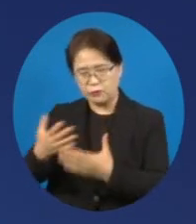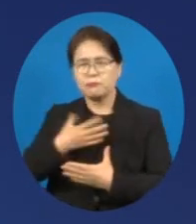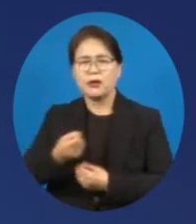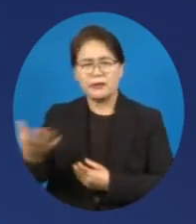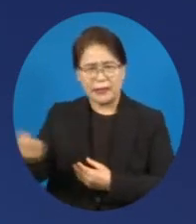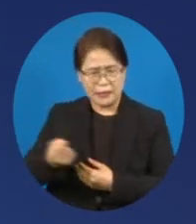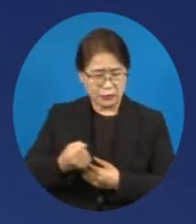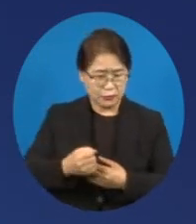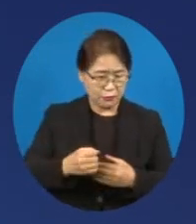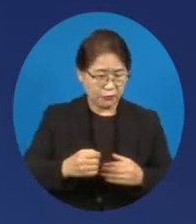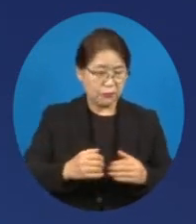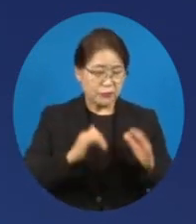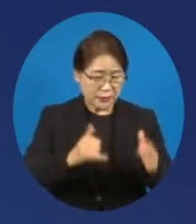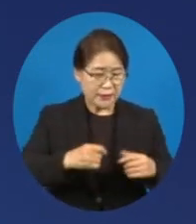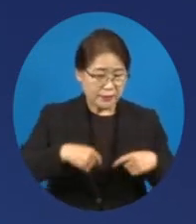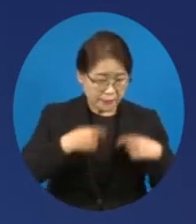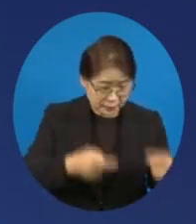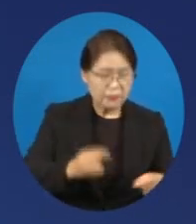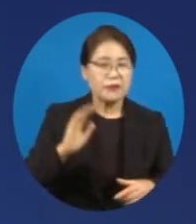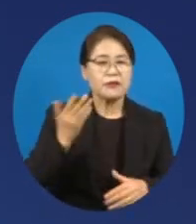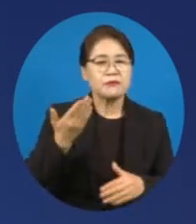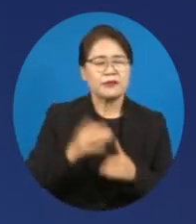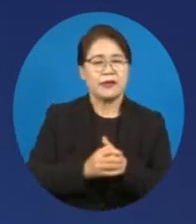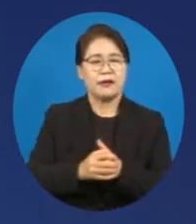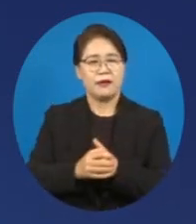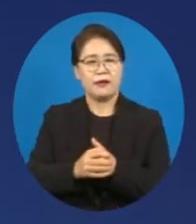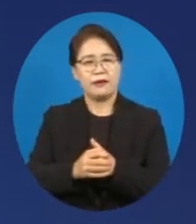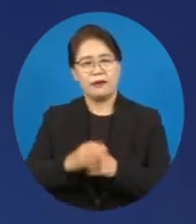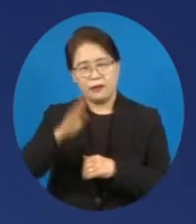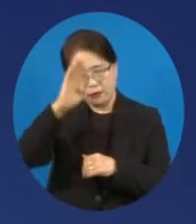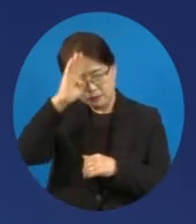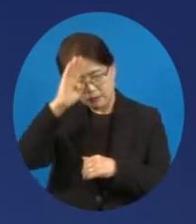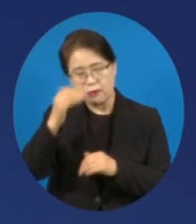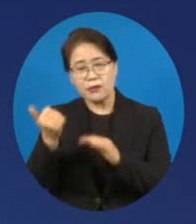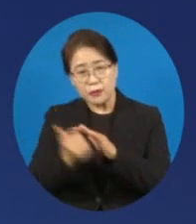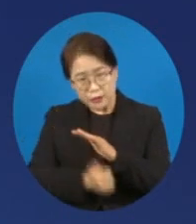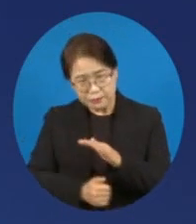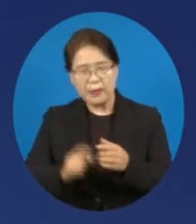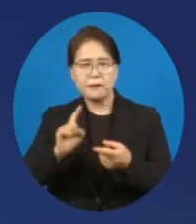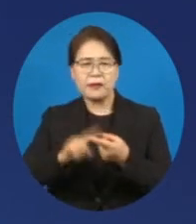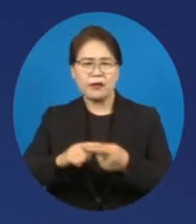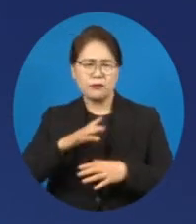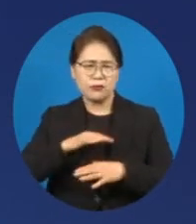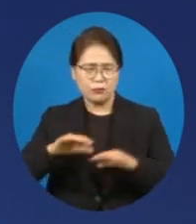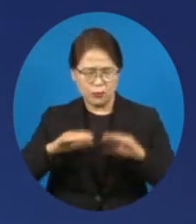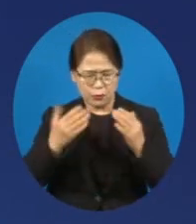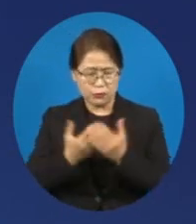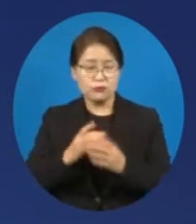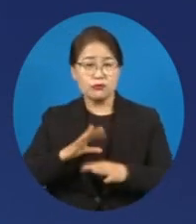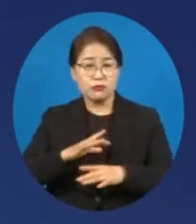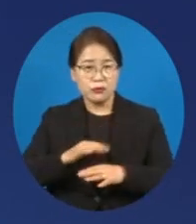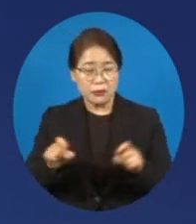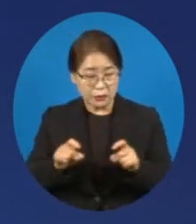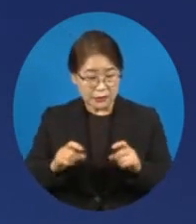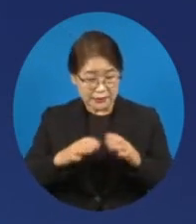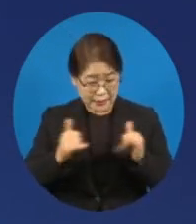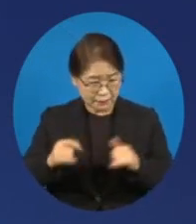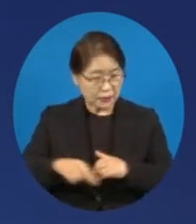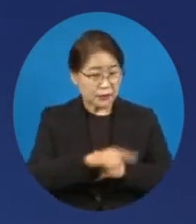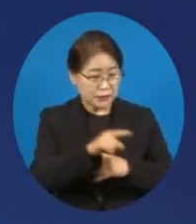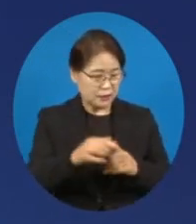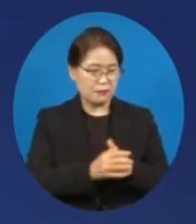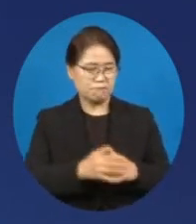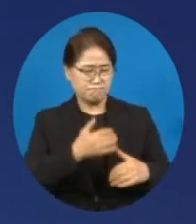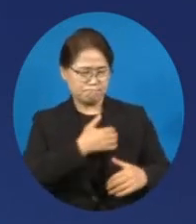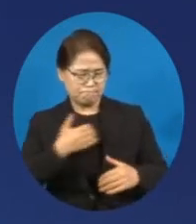됩니다 그래야 죽음에 대한 두려움 내일에 대한 두려움 질병에 대한 두려움 실패에 대한 두려움 온갖 두려움에 떨고 있는 사람들에게 당당히